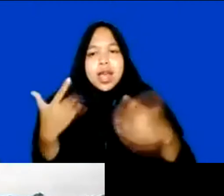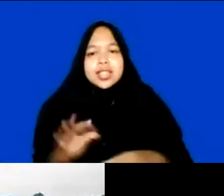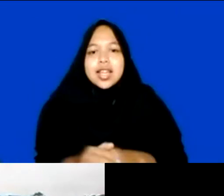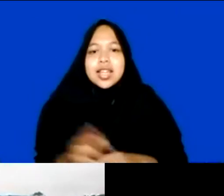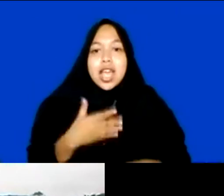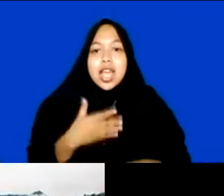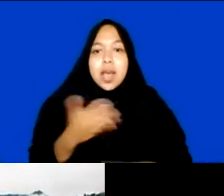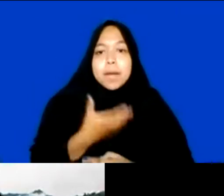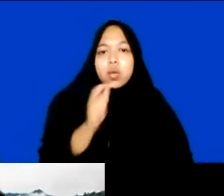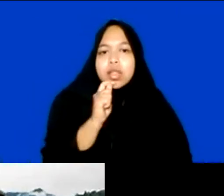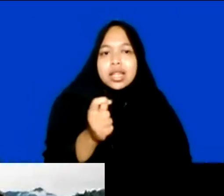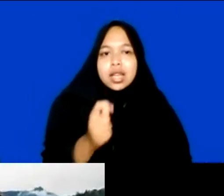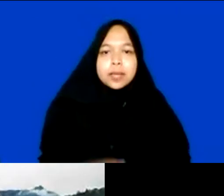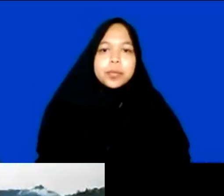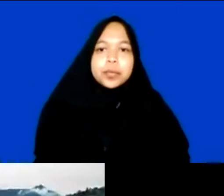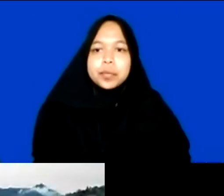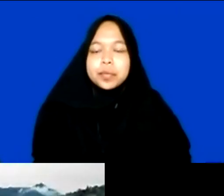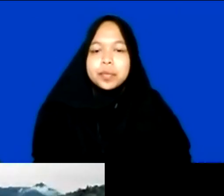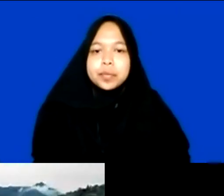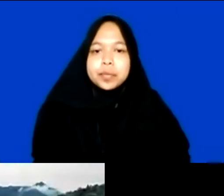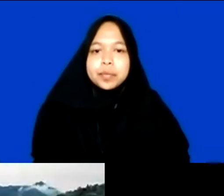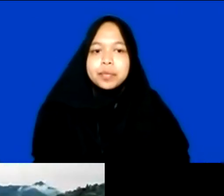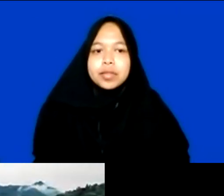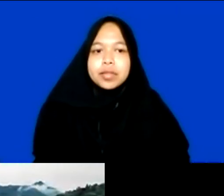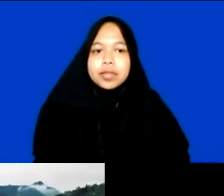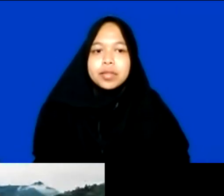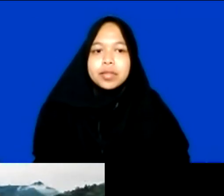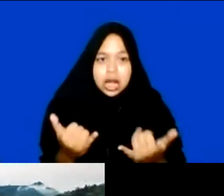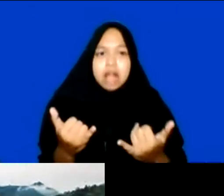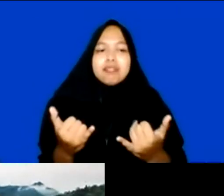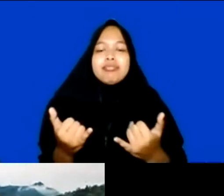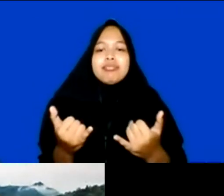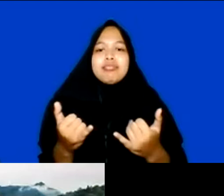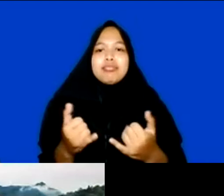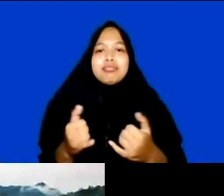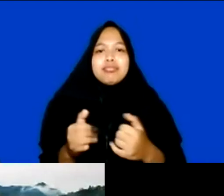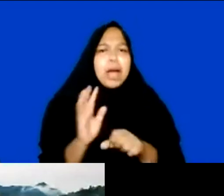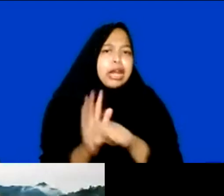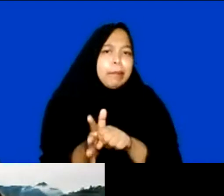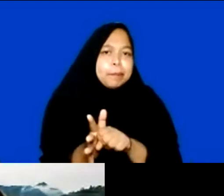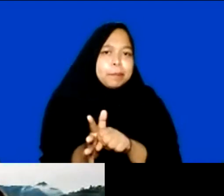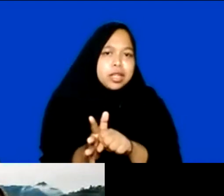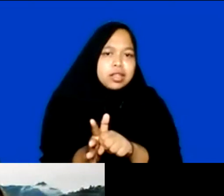saya tanyakan, saat ini kan masa pandemi, ya Mbak ya.